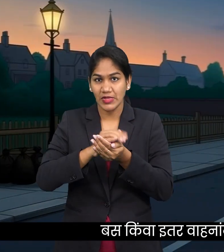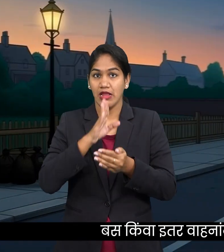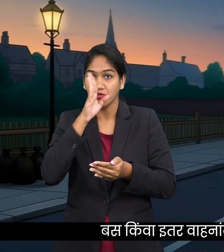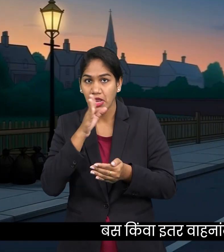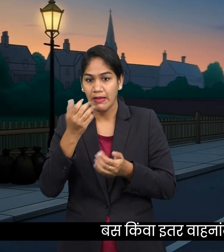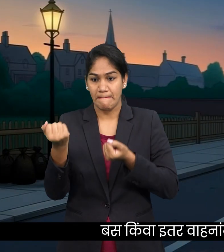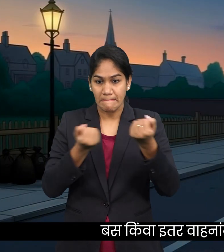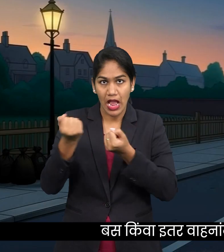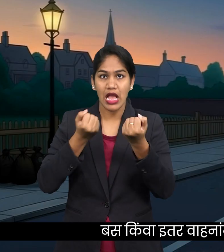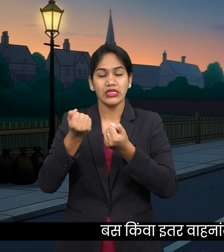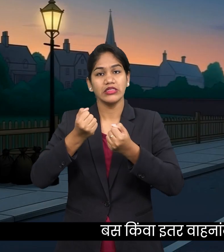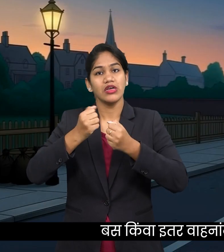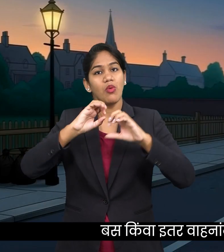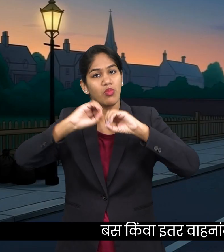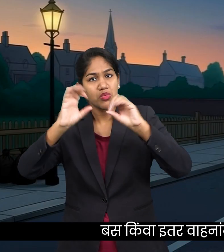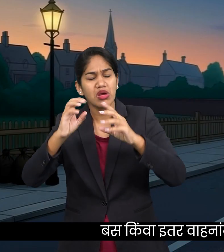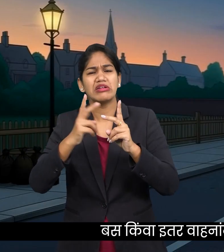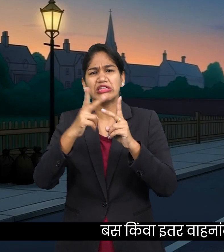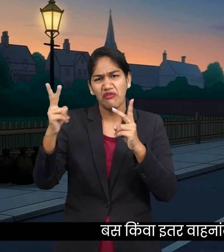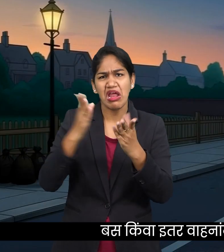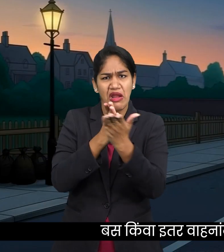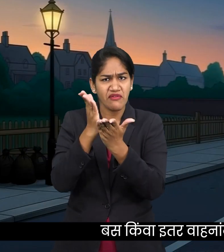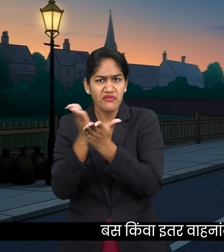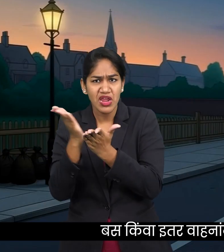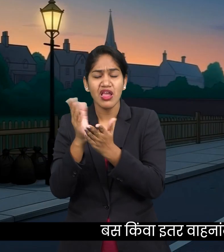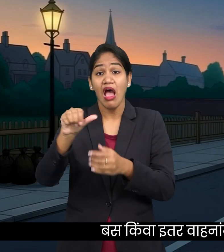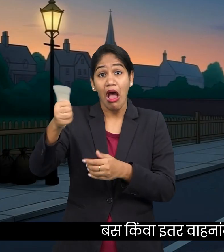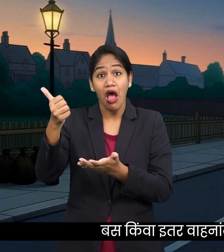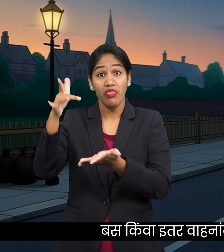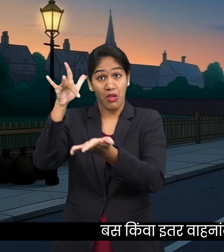बस किंवा इतर वाहनांनी दुसऱ्या शहरात किंवा गावात जायचे.